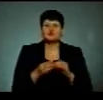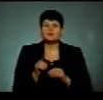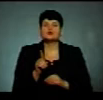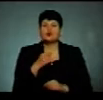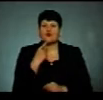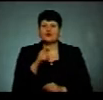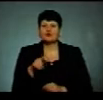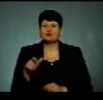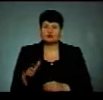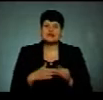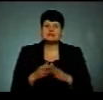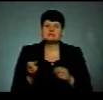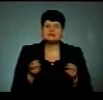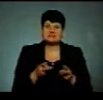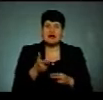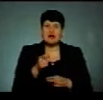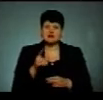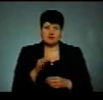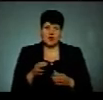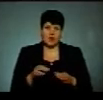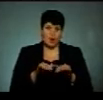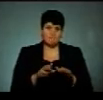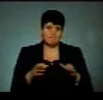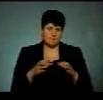та фахівці газових компаній.